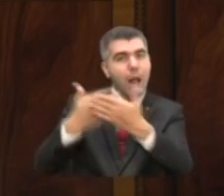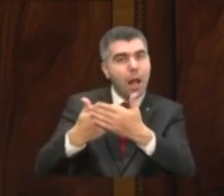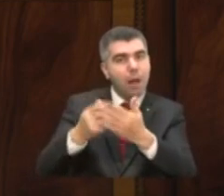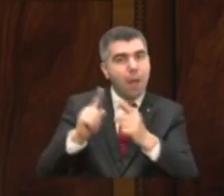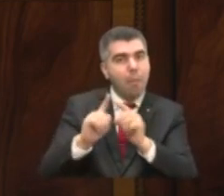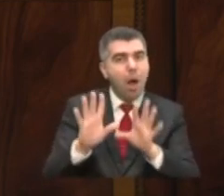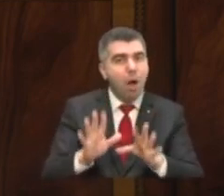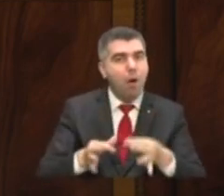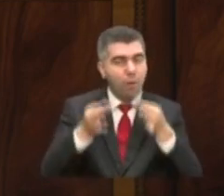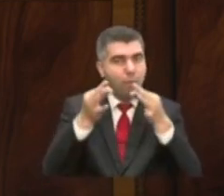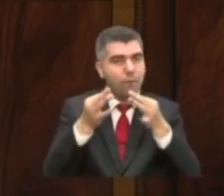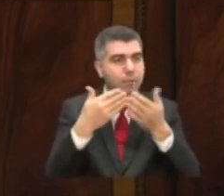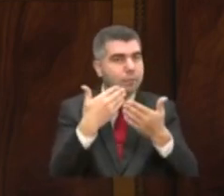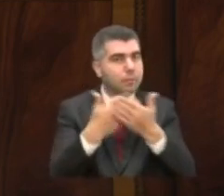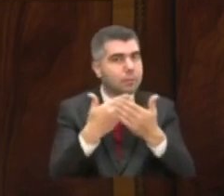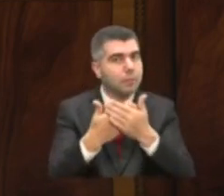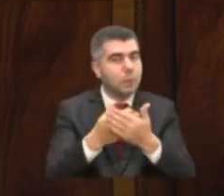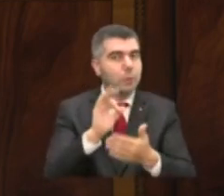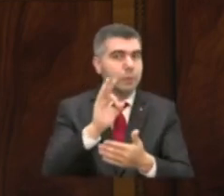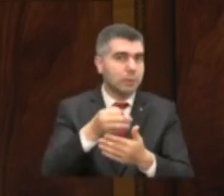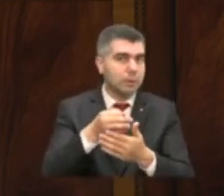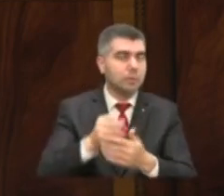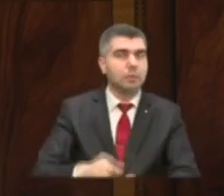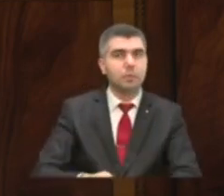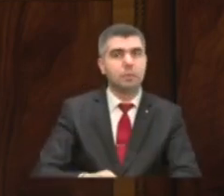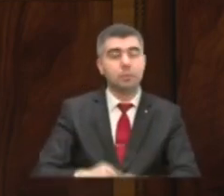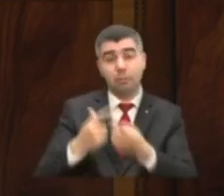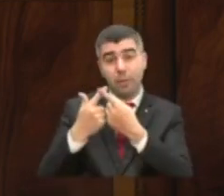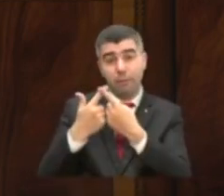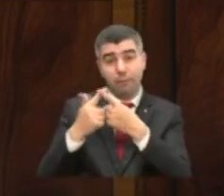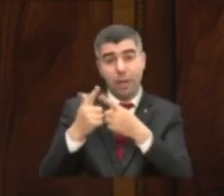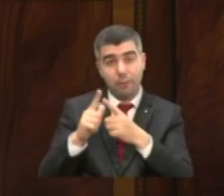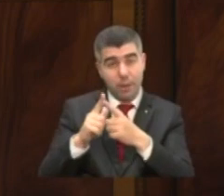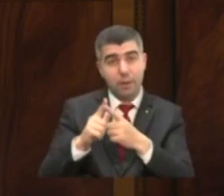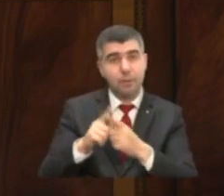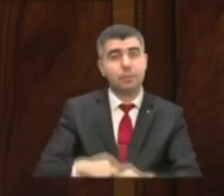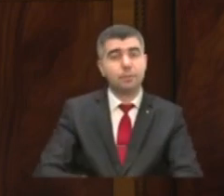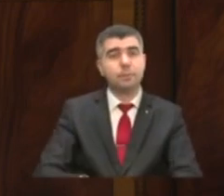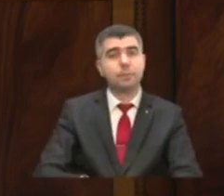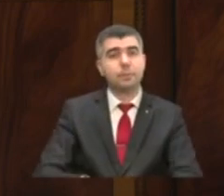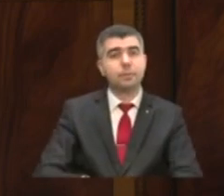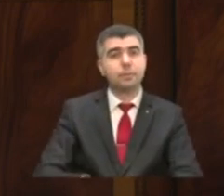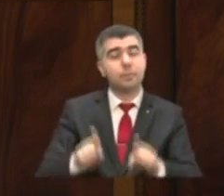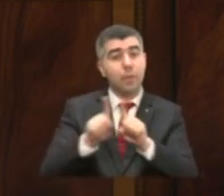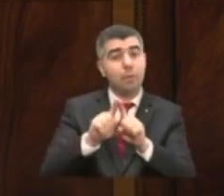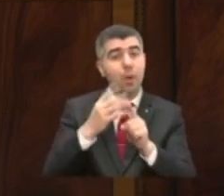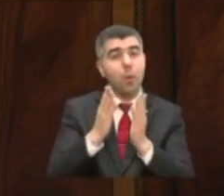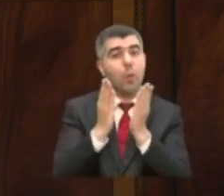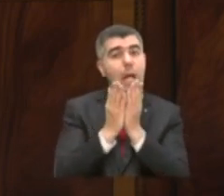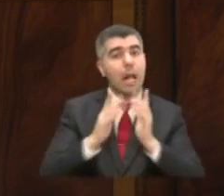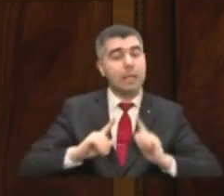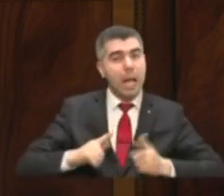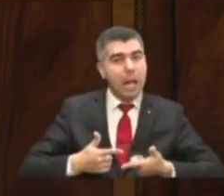بجلاء الوضعية المقلقة والإكراهات التي يواجهها خاصة قطاعي التعليم